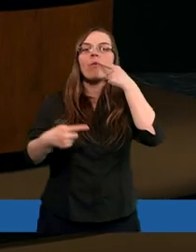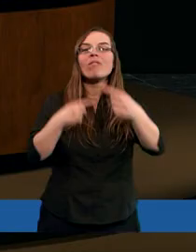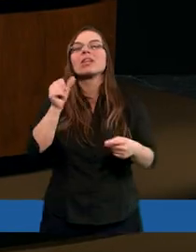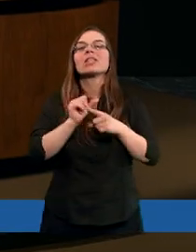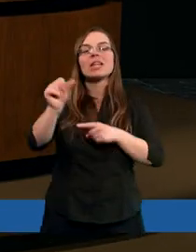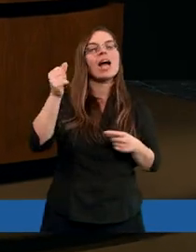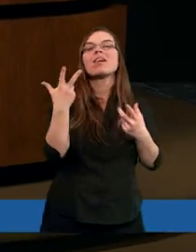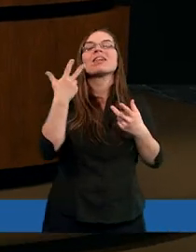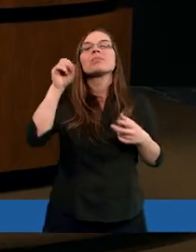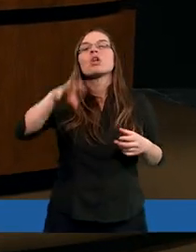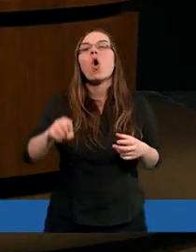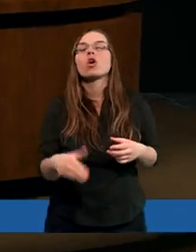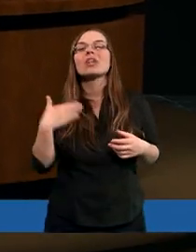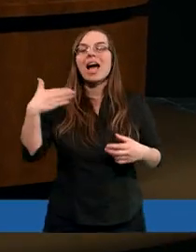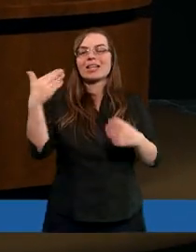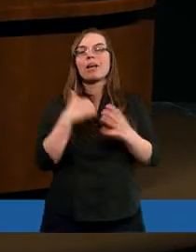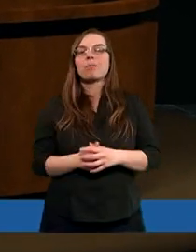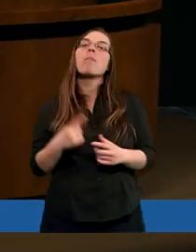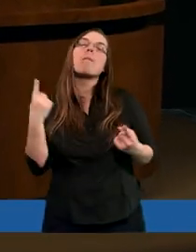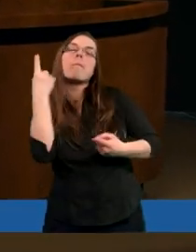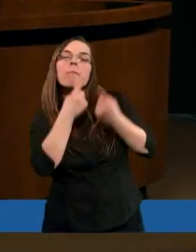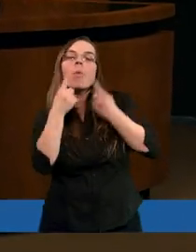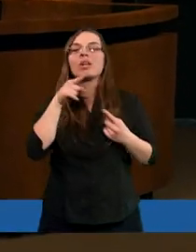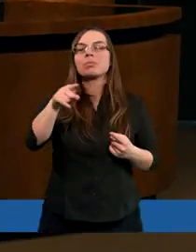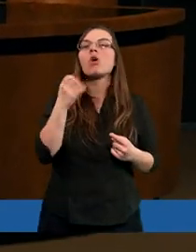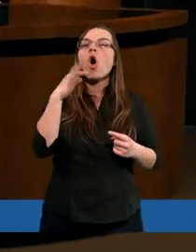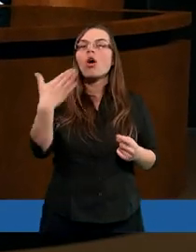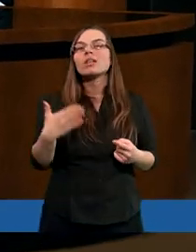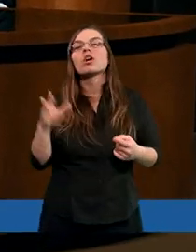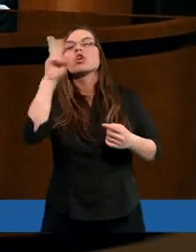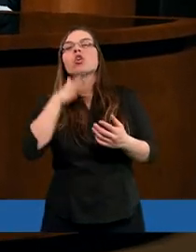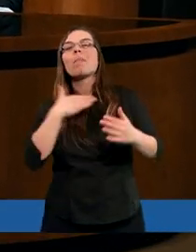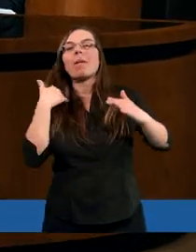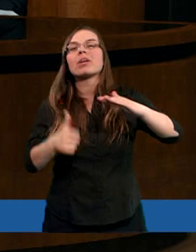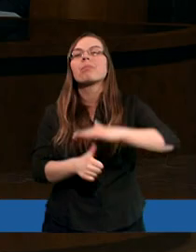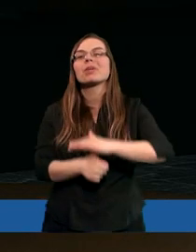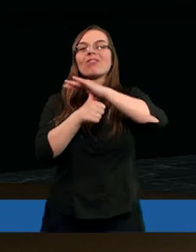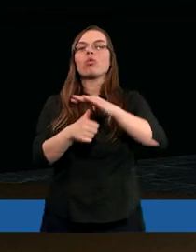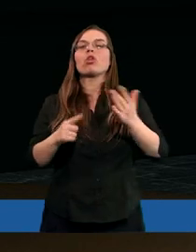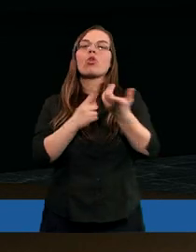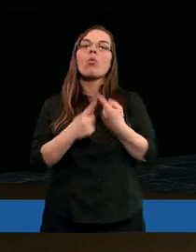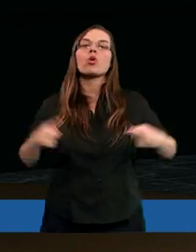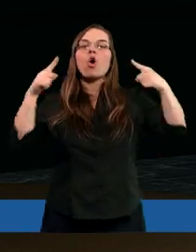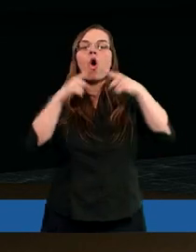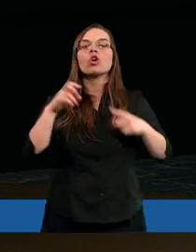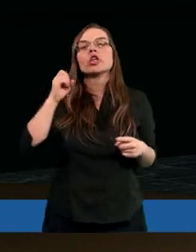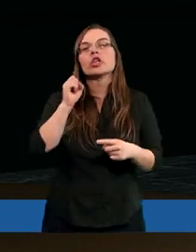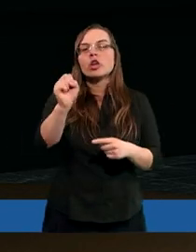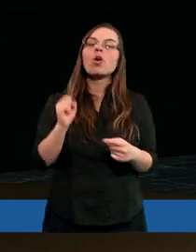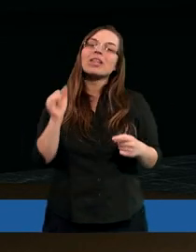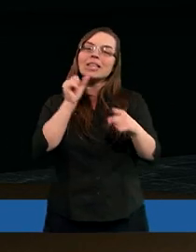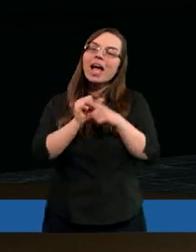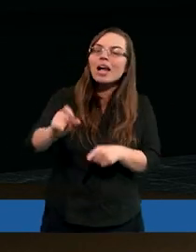jesteś mi zgorszeniem. Pomyślmy o kimś, kto ma być przywódcą Kościoła i